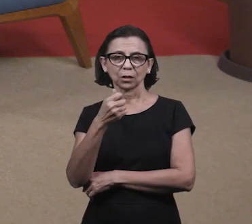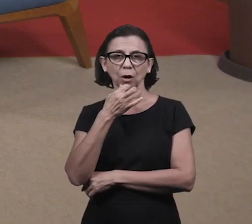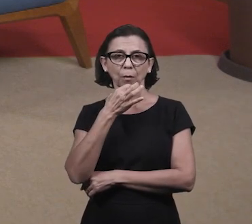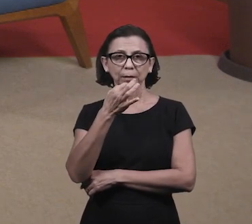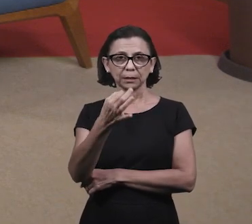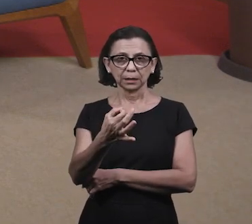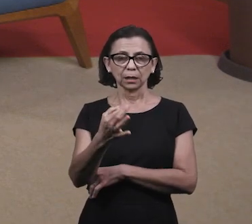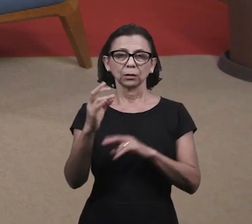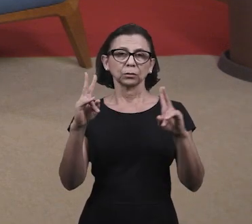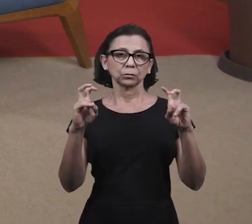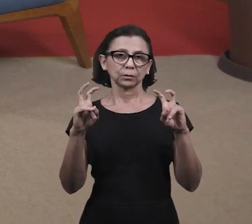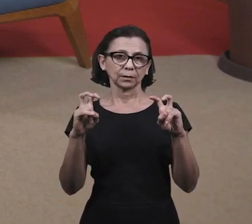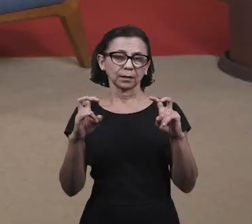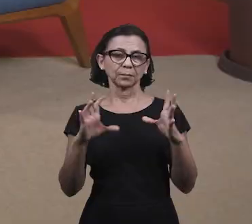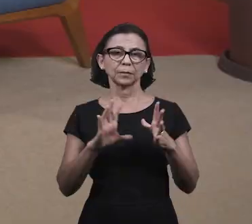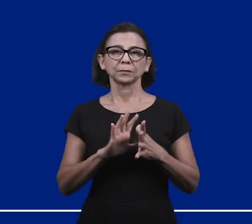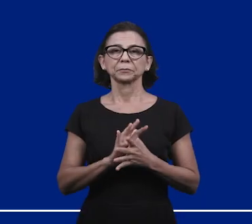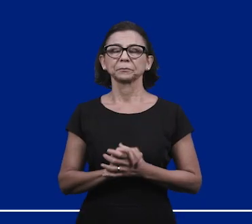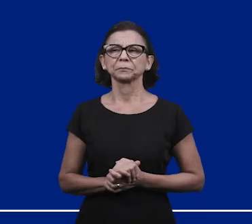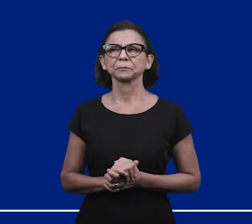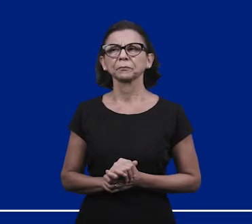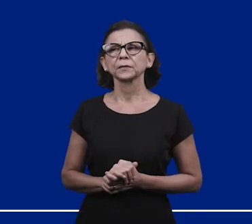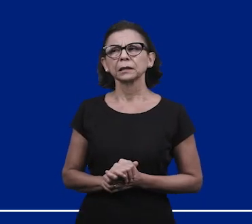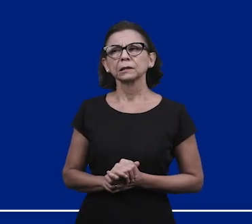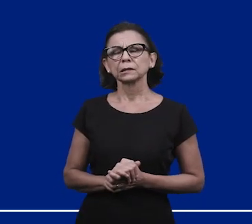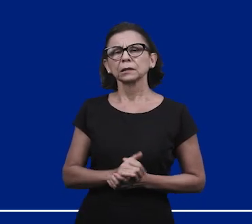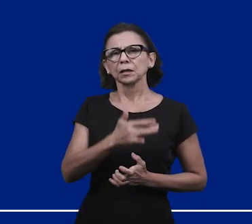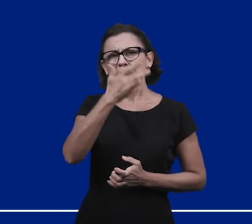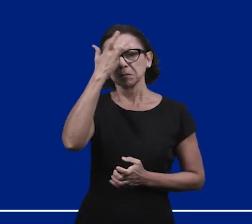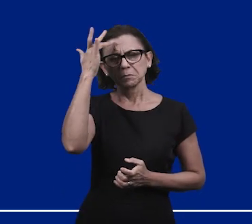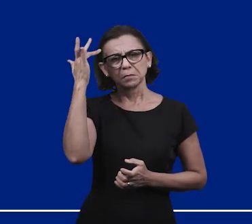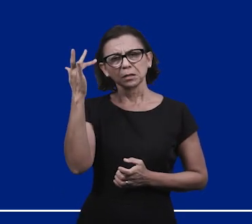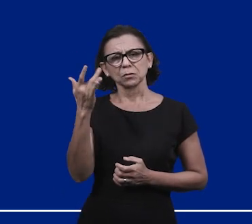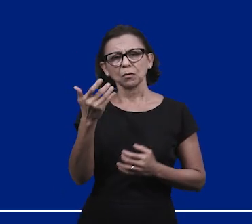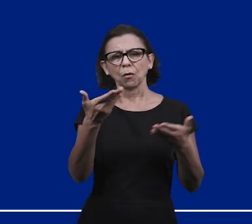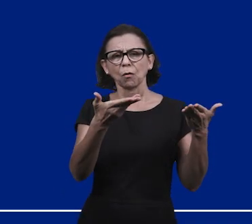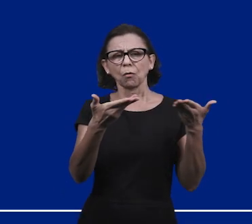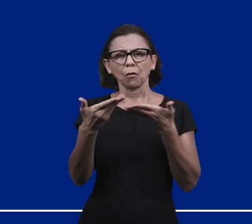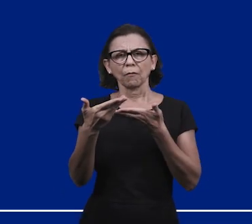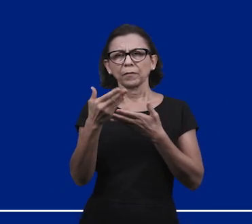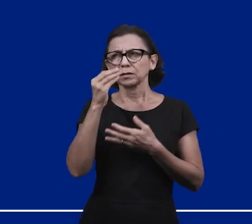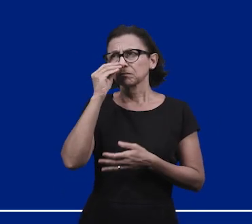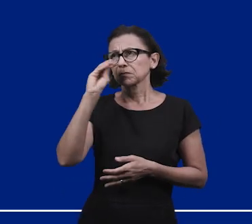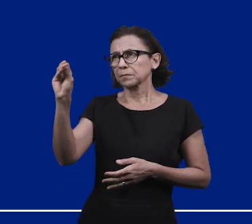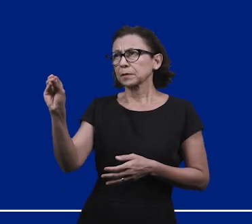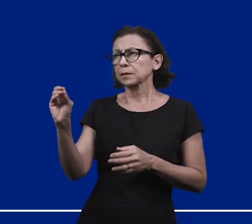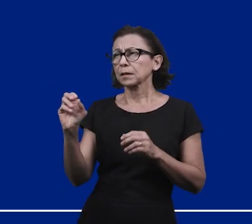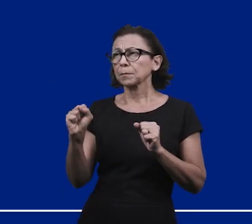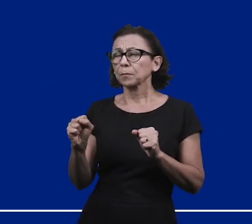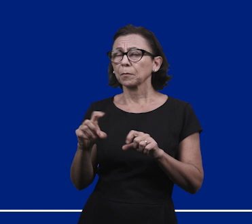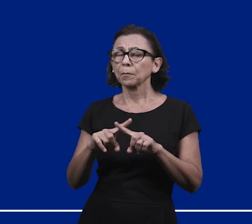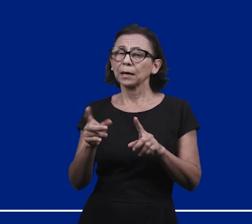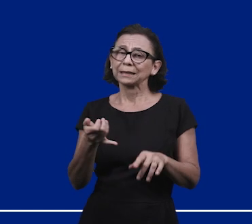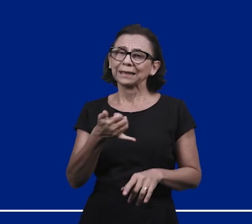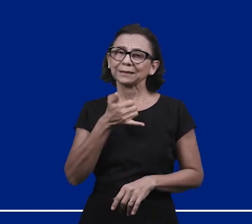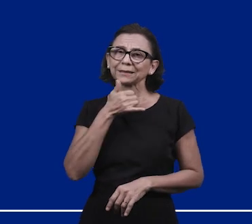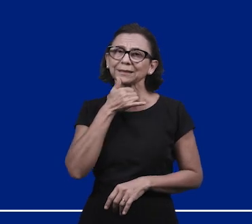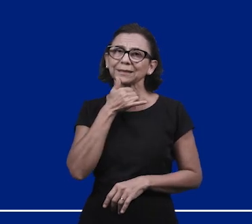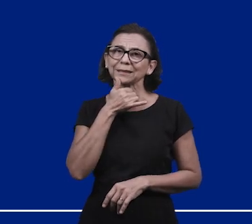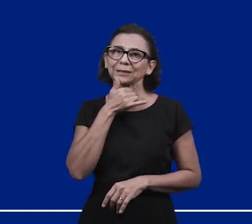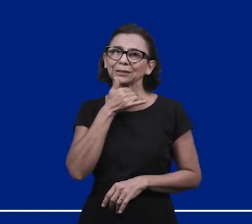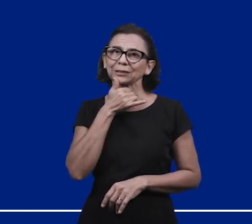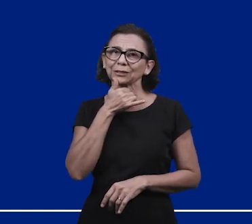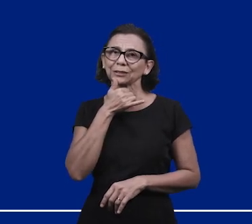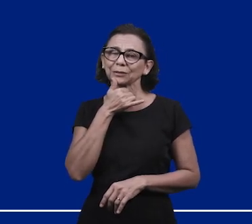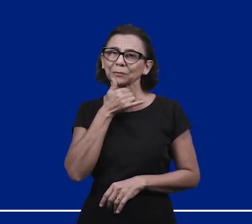cette thématique que nous abordons, qui dit « L'homme, il peut refuser l'invitation, c'est son libre arbitre, mais malheureusement, il va